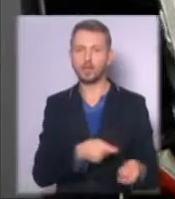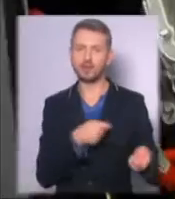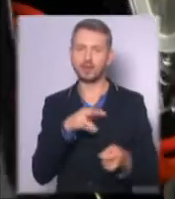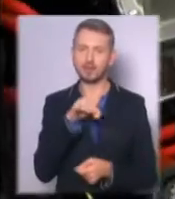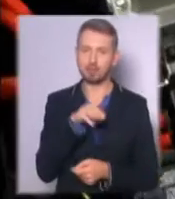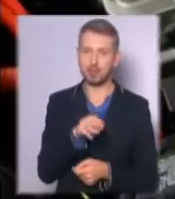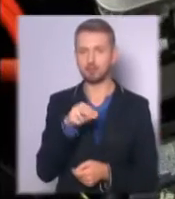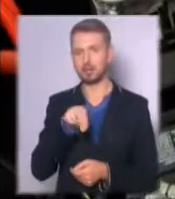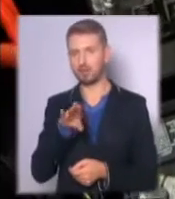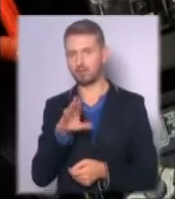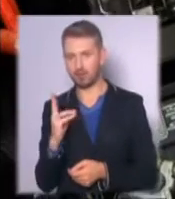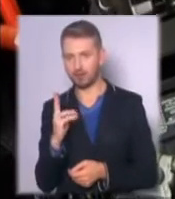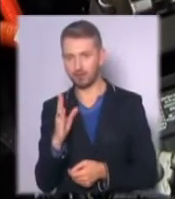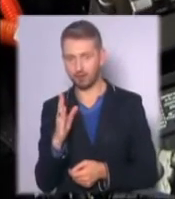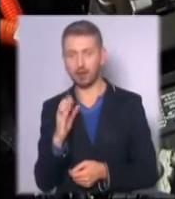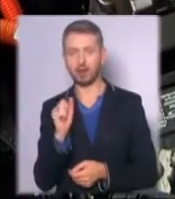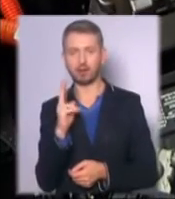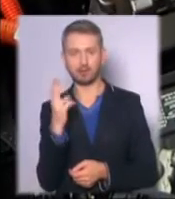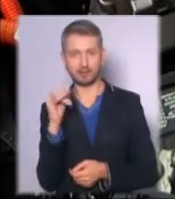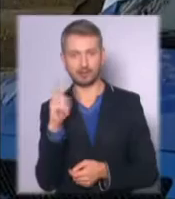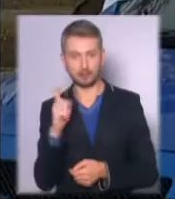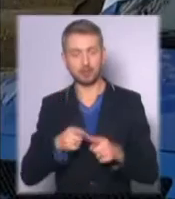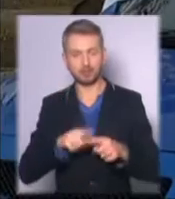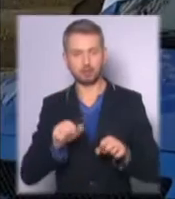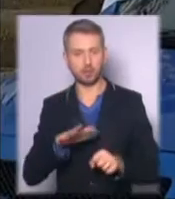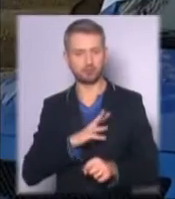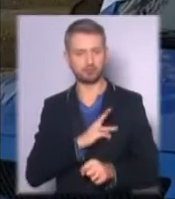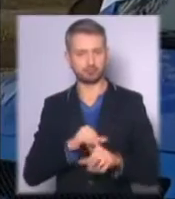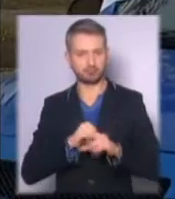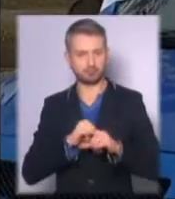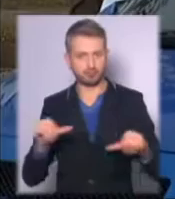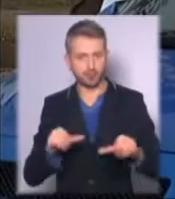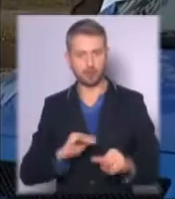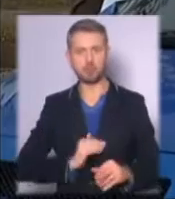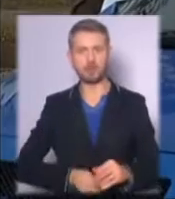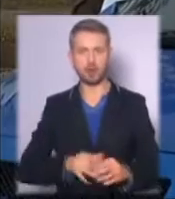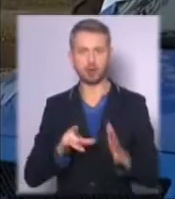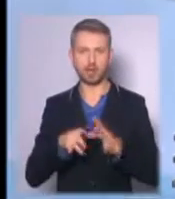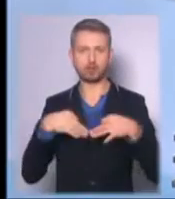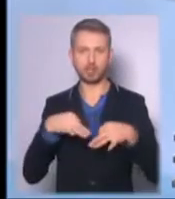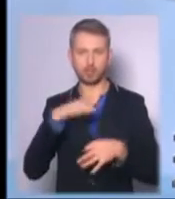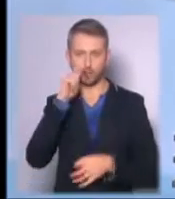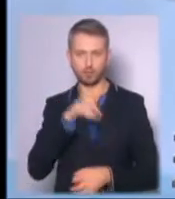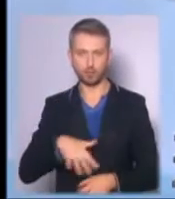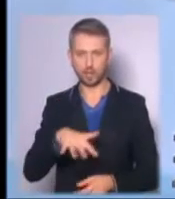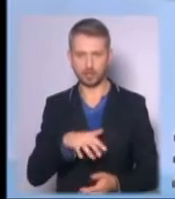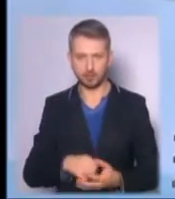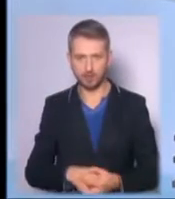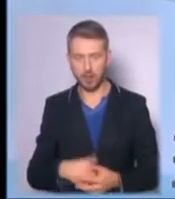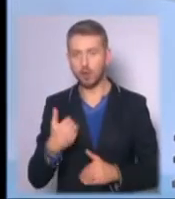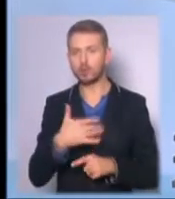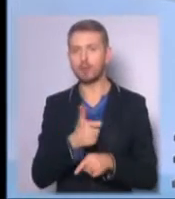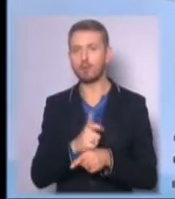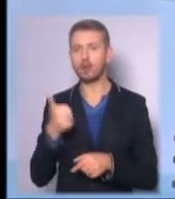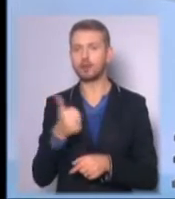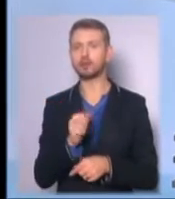На їхню думку, такий крок став би суттєвим стимулом для розвитку приватного електротранспорту в Україні. Уже понад тиждень,